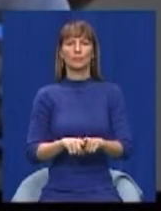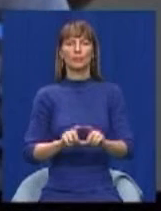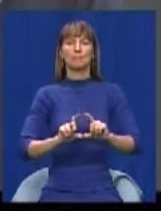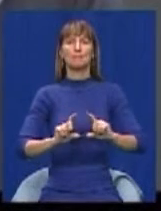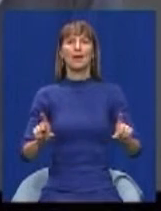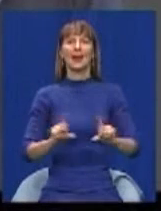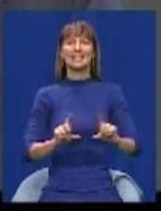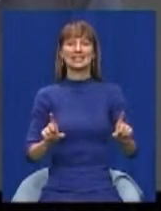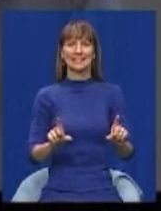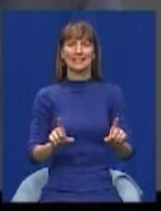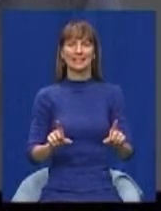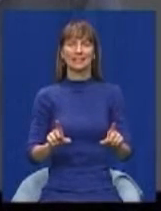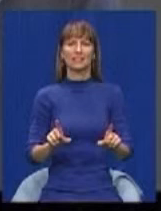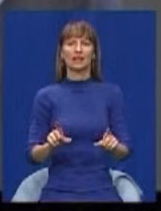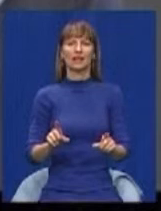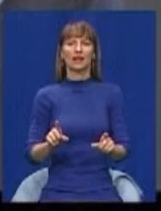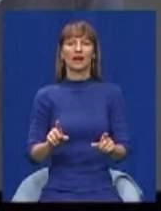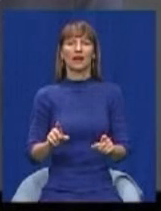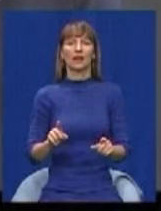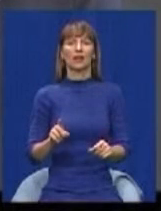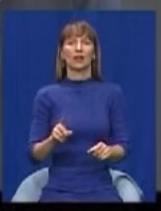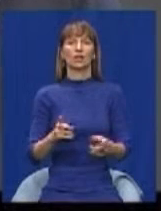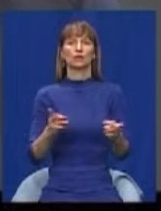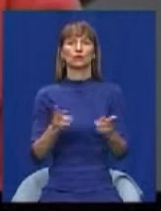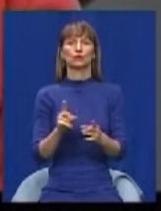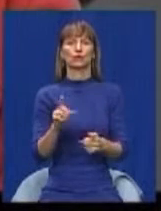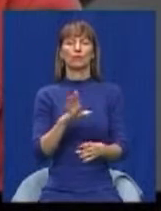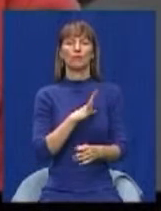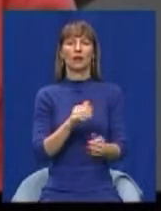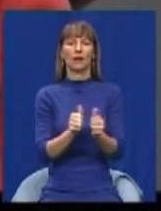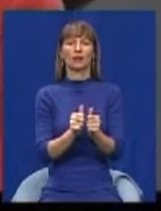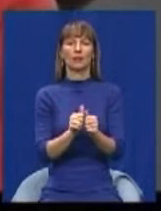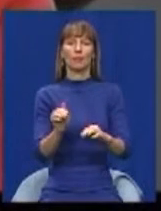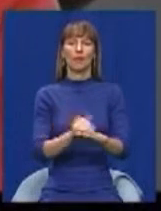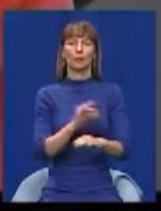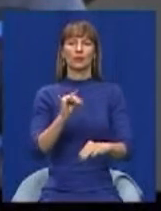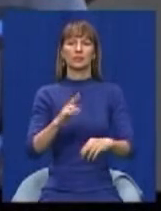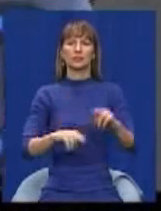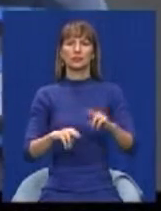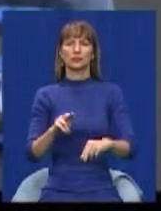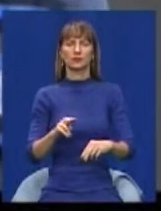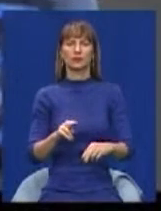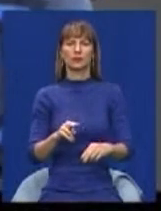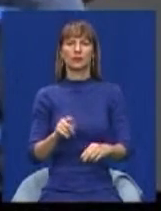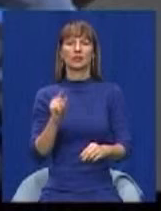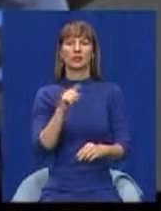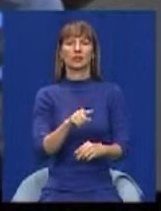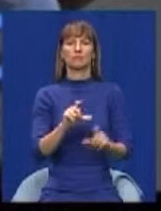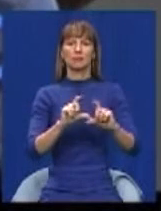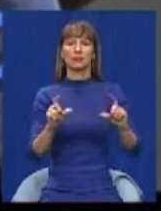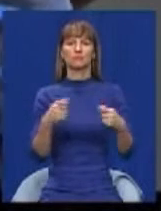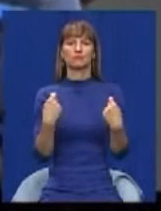магазин. И надо, чтобы было добро и стройка. Делают дипломы. Там